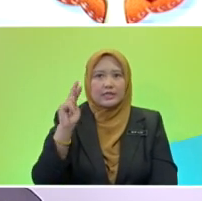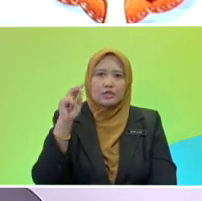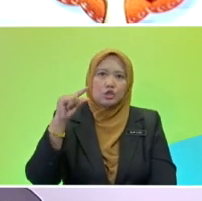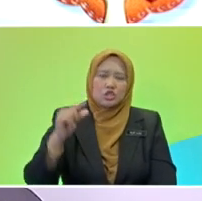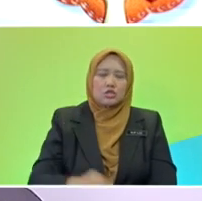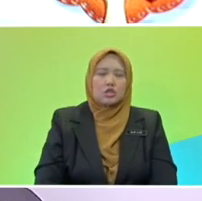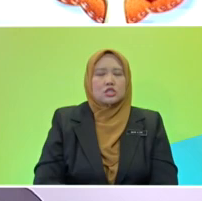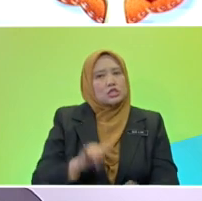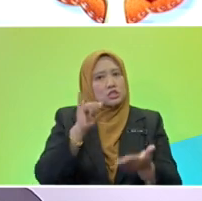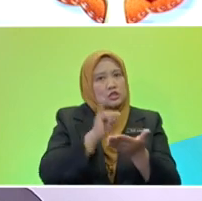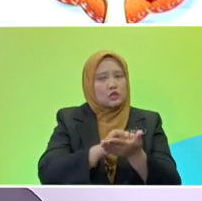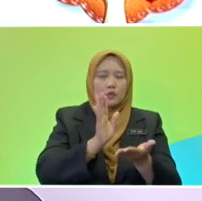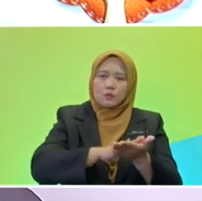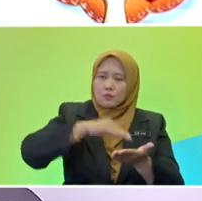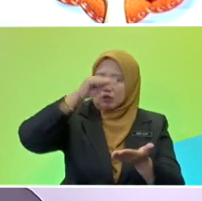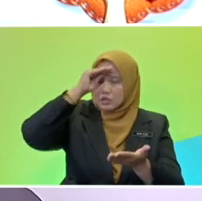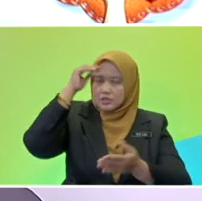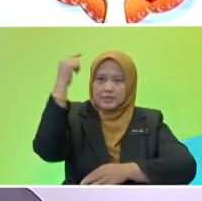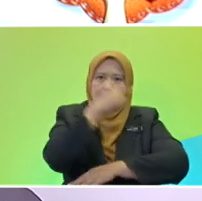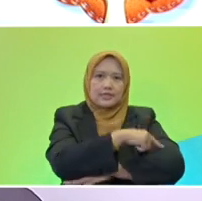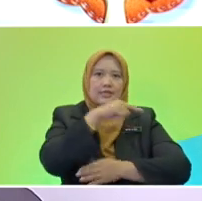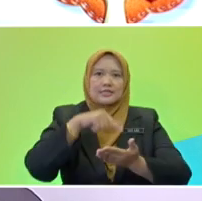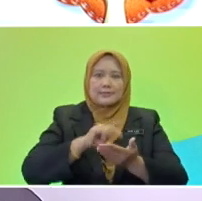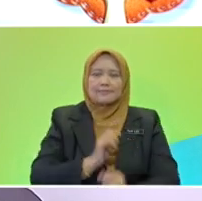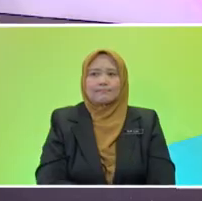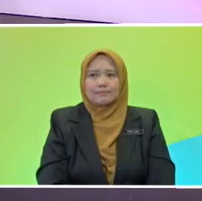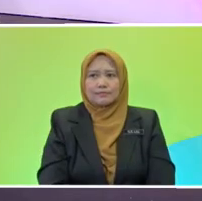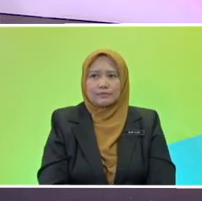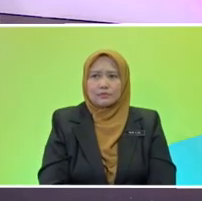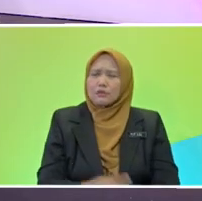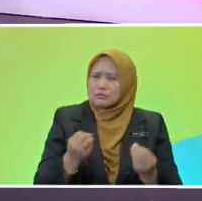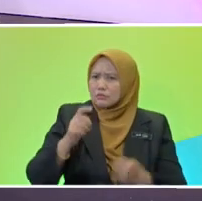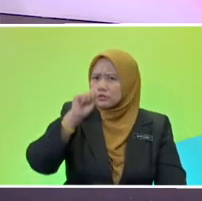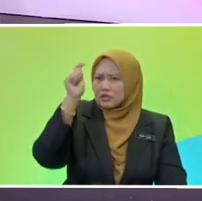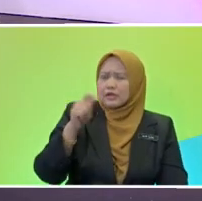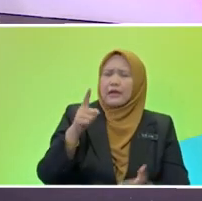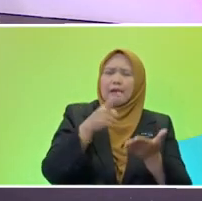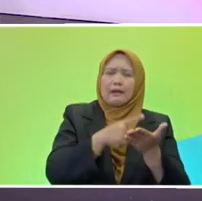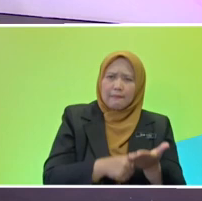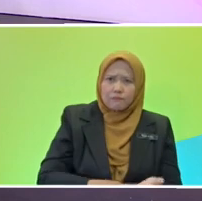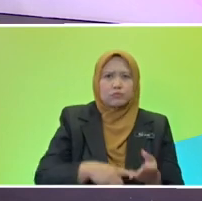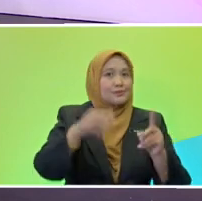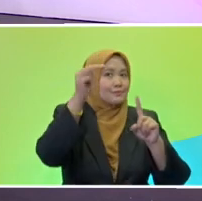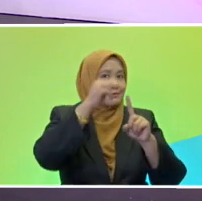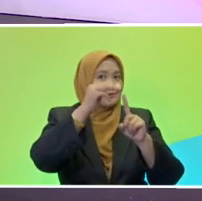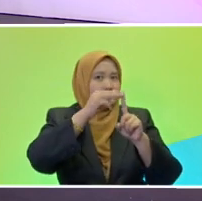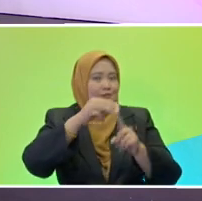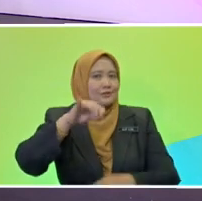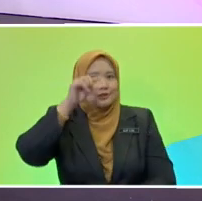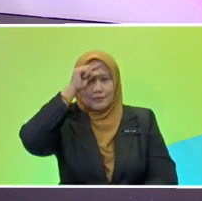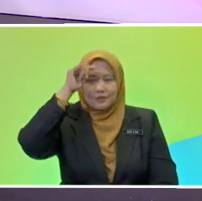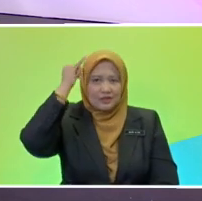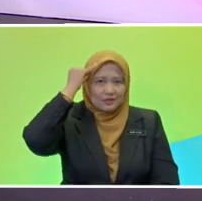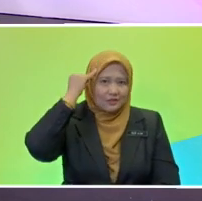apa yang telah kita belajar pada hari ini juga bagaimana prestasi saya untuk hari ini prestasi